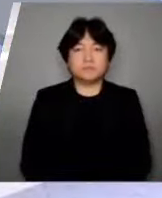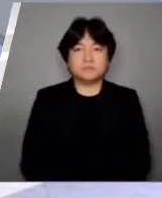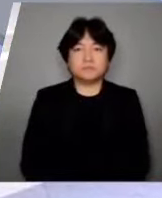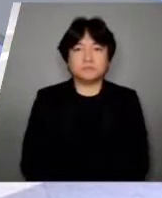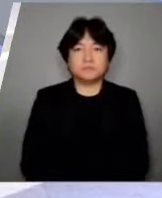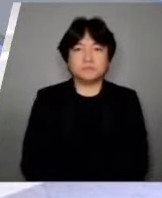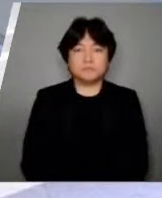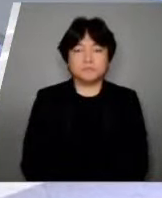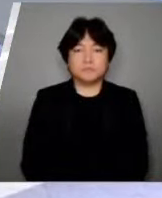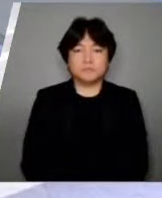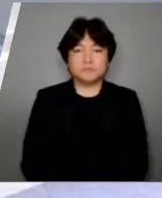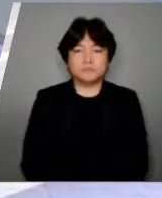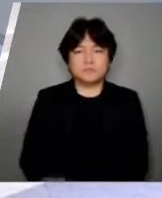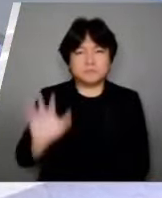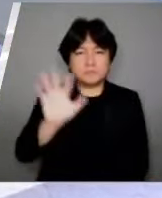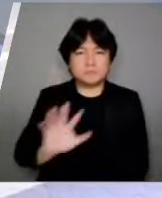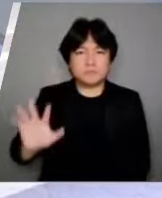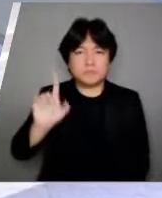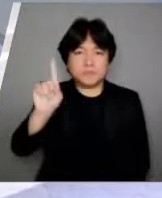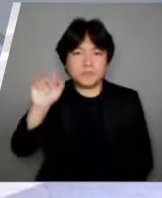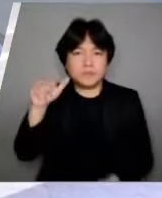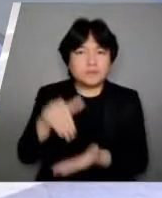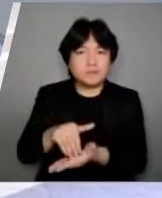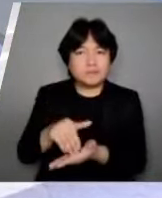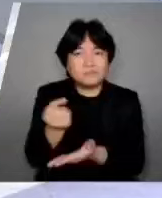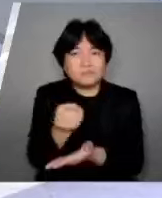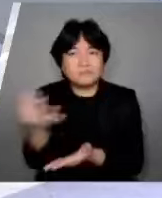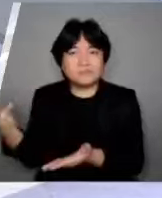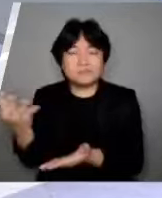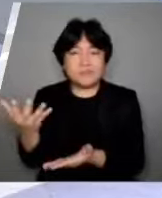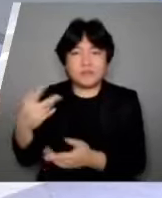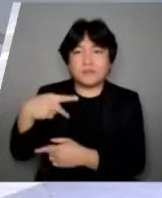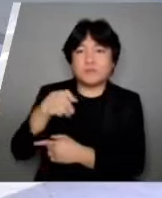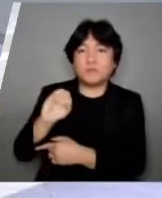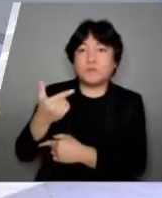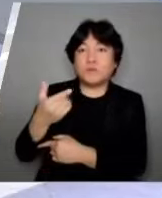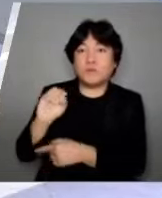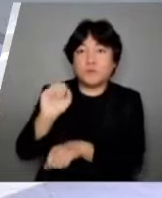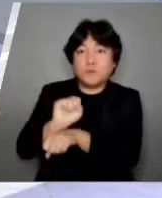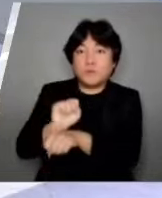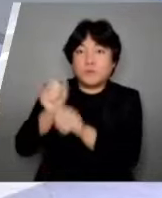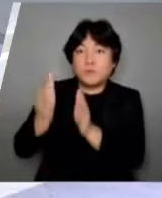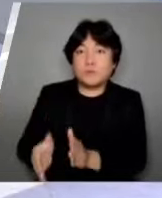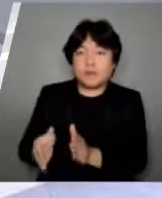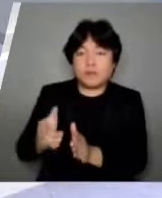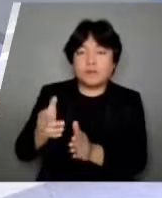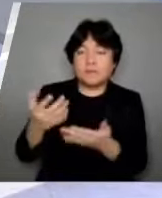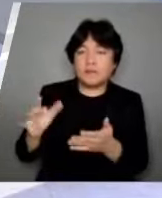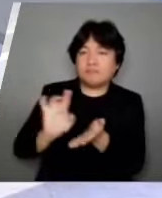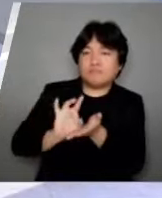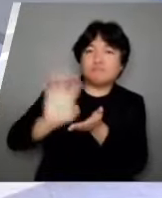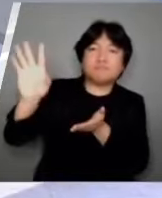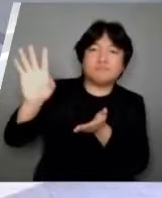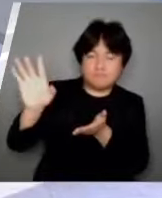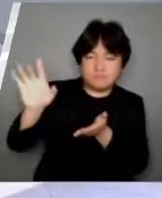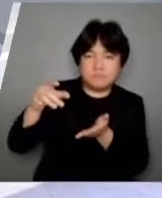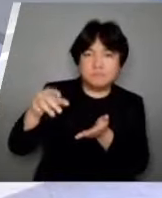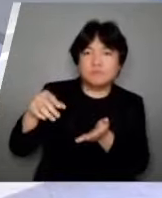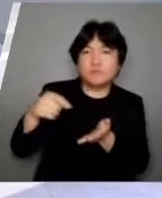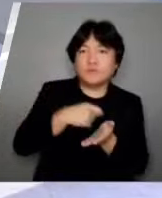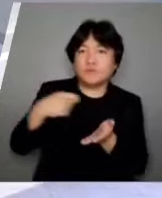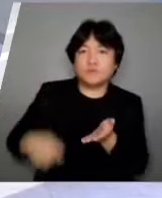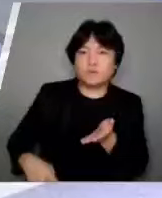Mahigit 1,600 dayuhang POGO worker ang blacklisted o hindi na makakabalik sa Pilipinas matapos silang ma-deport ayon sa